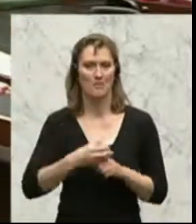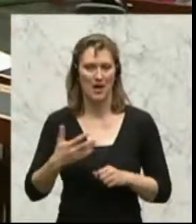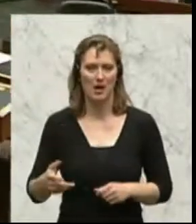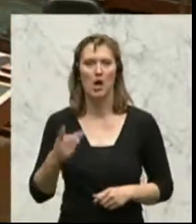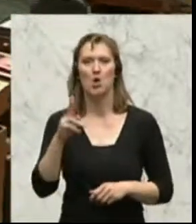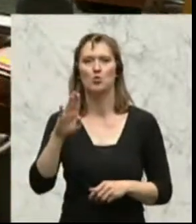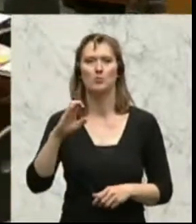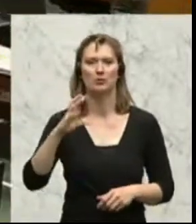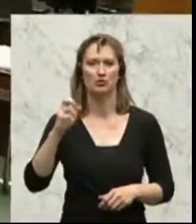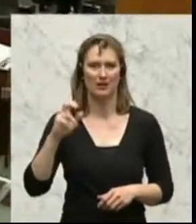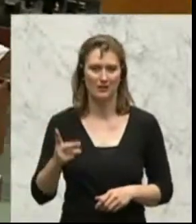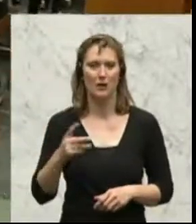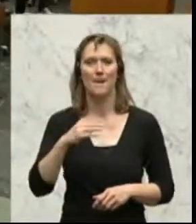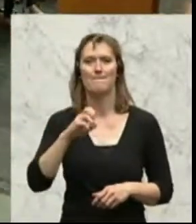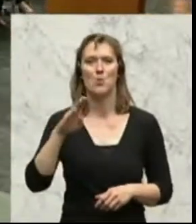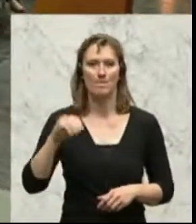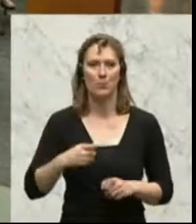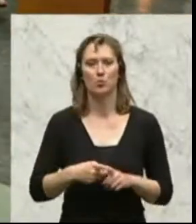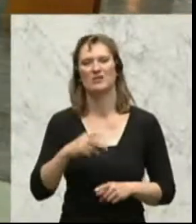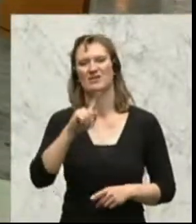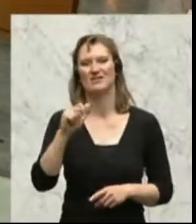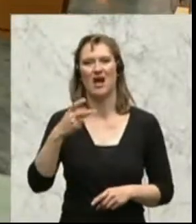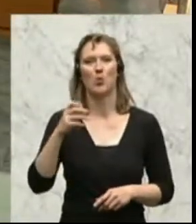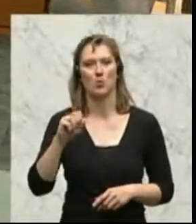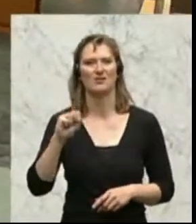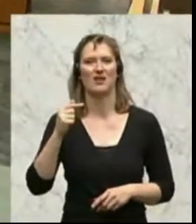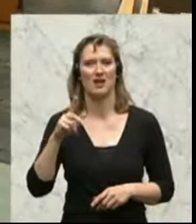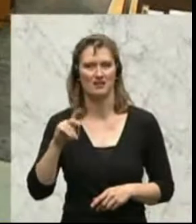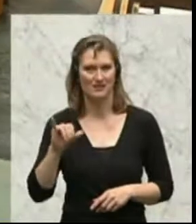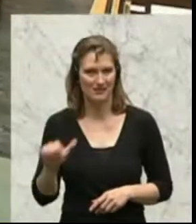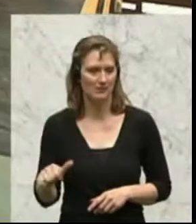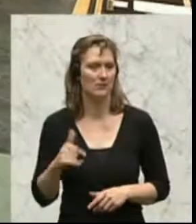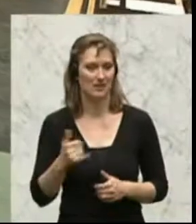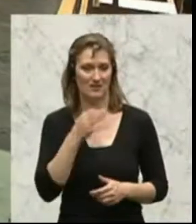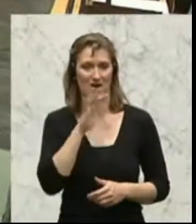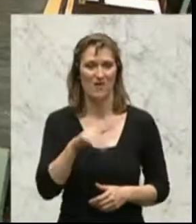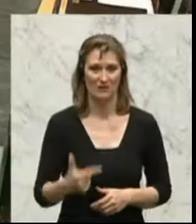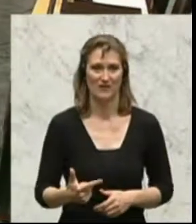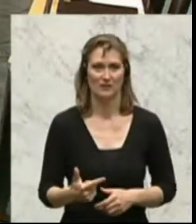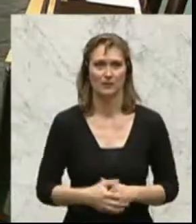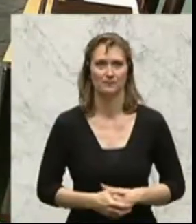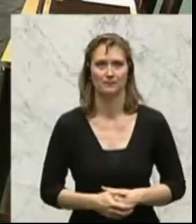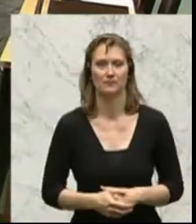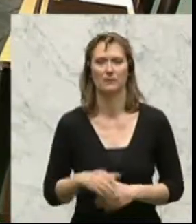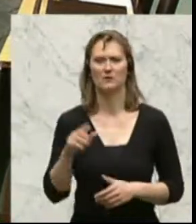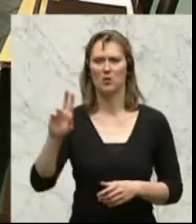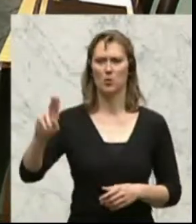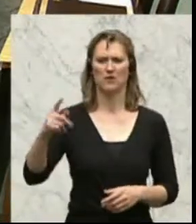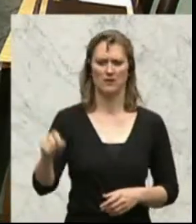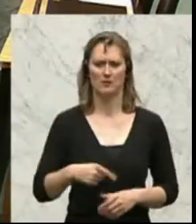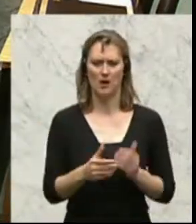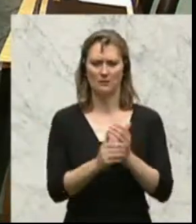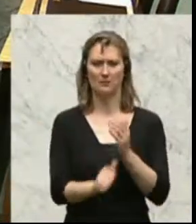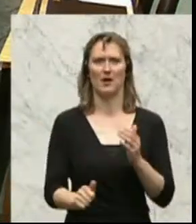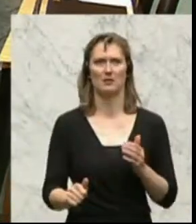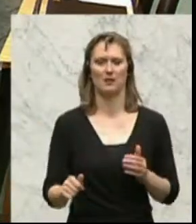Mumm und Andreas Zakostelski. Zur Frage 25. Die Berufung von Expertinnen und Experten in